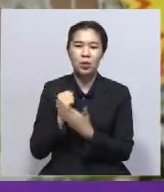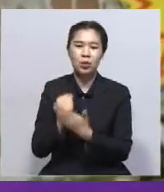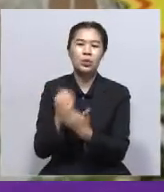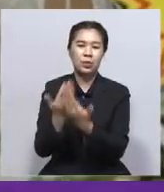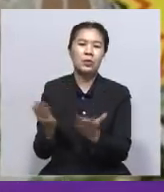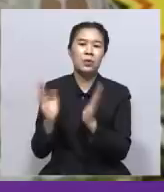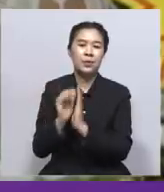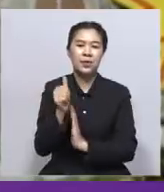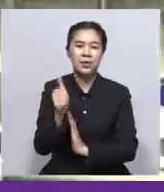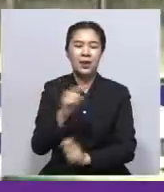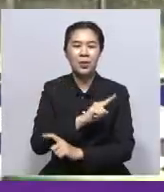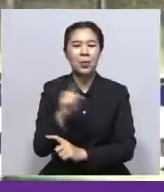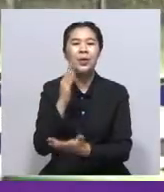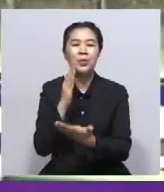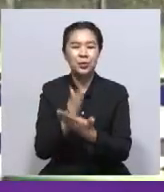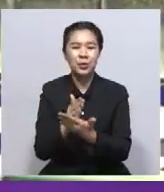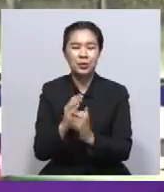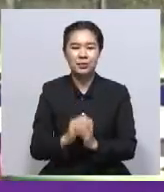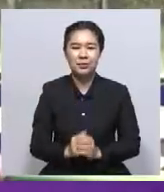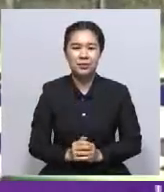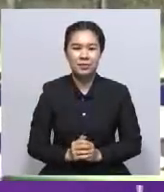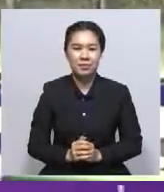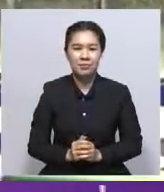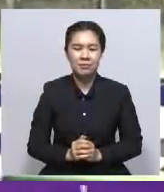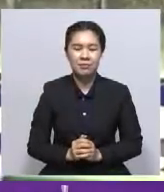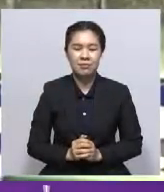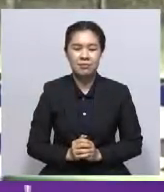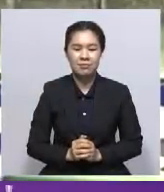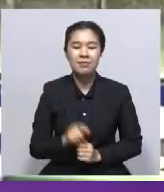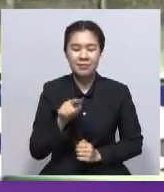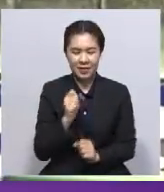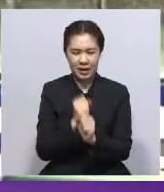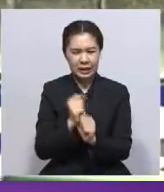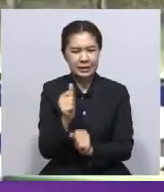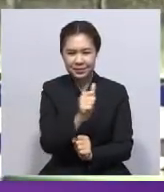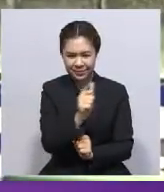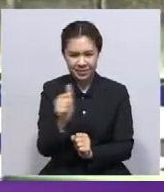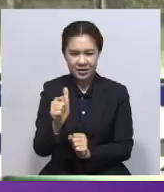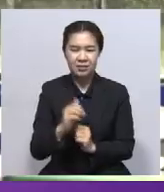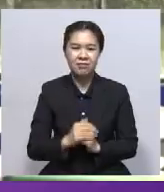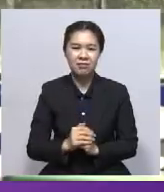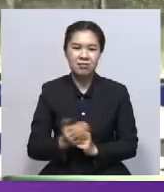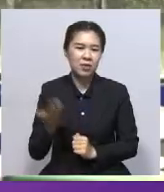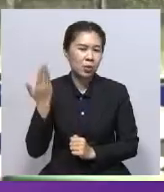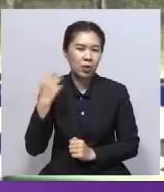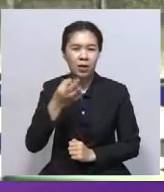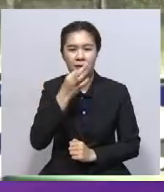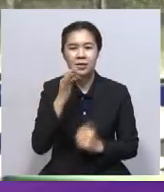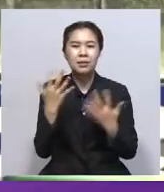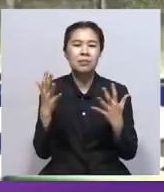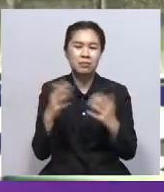ได้เสริมช่วงวันหยุดค่ะ ก็คือเป็นอะไรที่ดีมากๆเลยค่ะจากไม่อย่างนั้นก็คือไม่มีอาชีพเพราะว่าป้